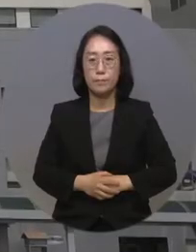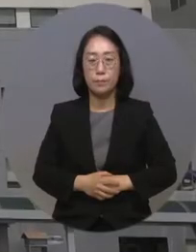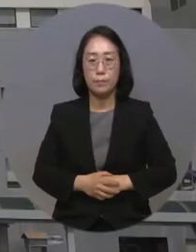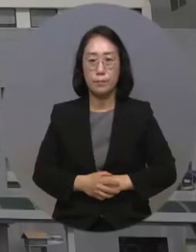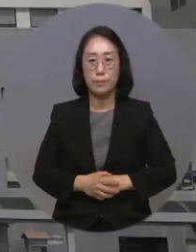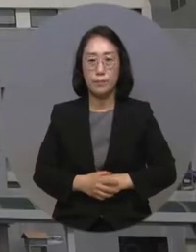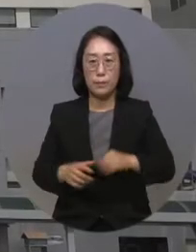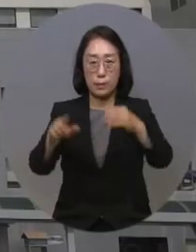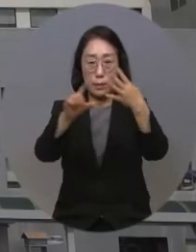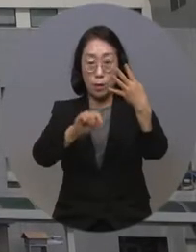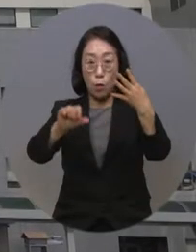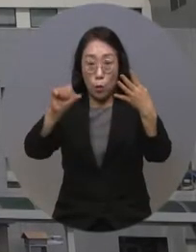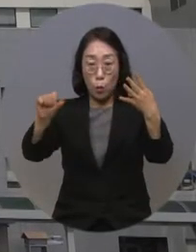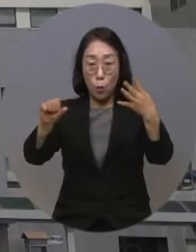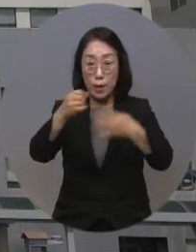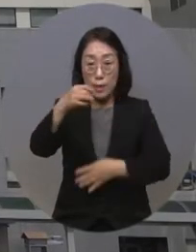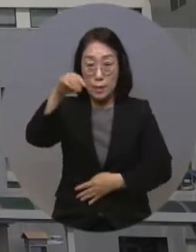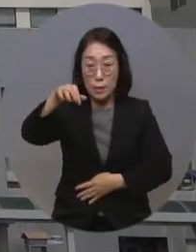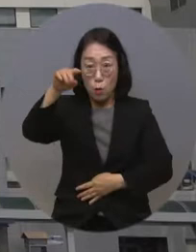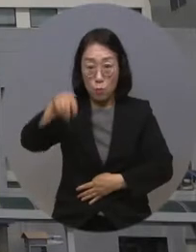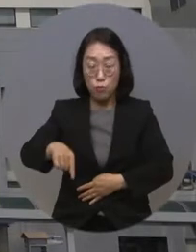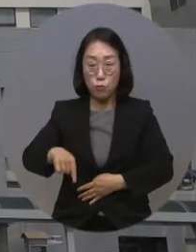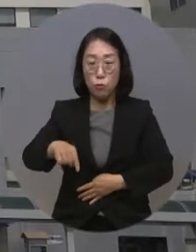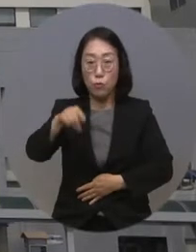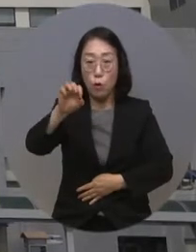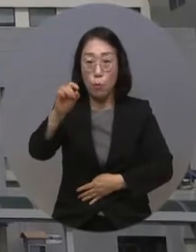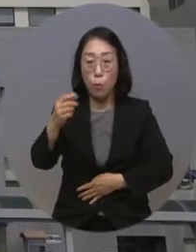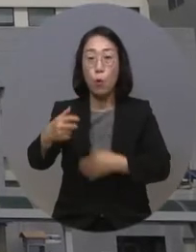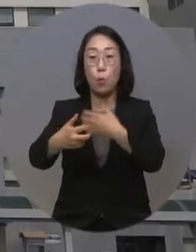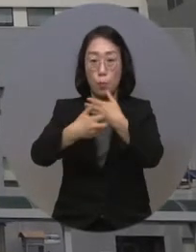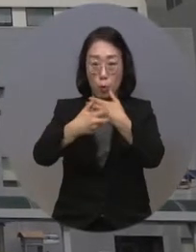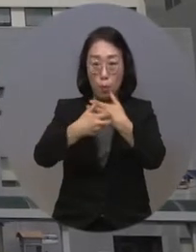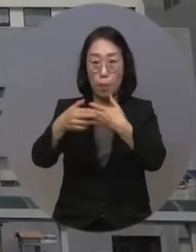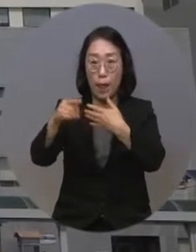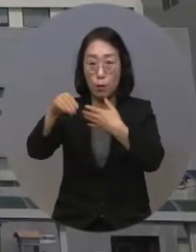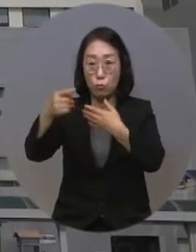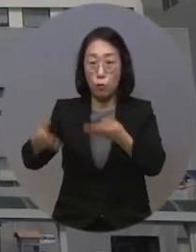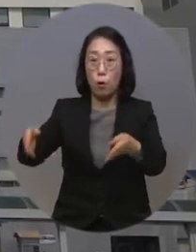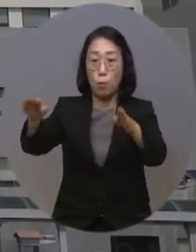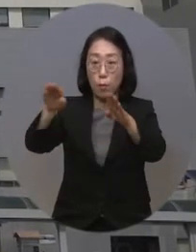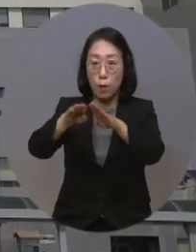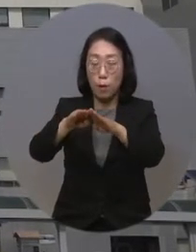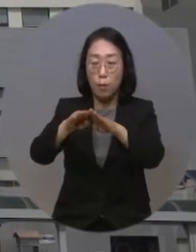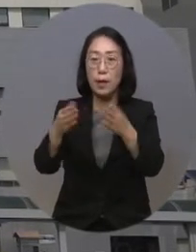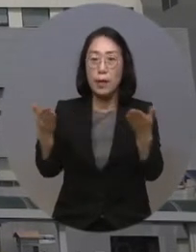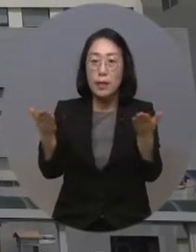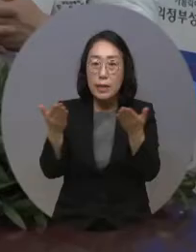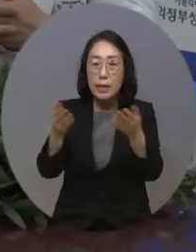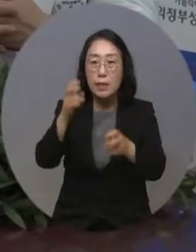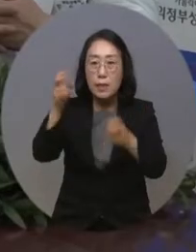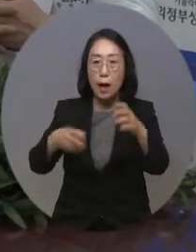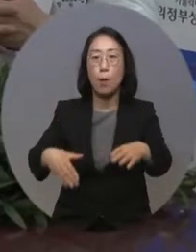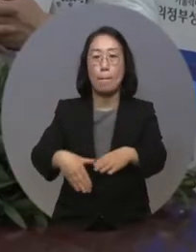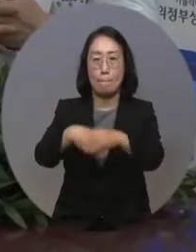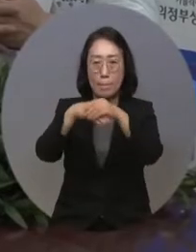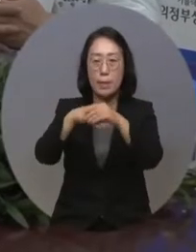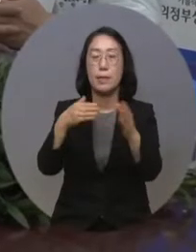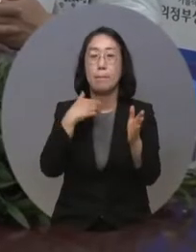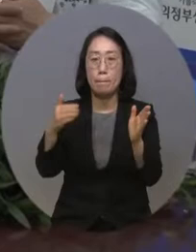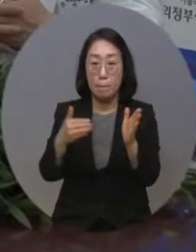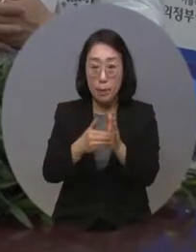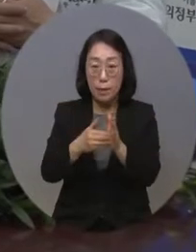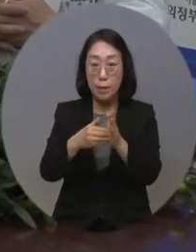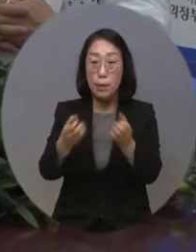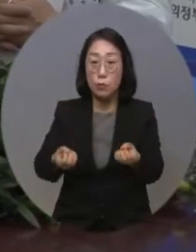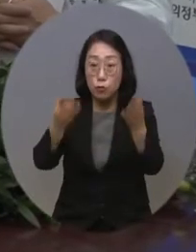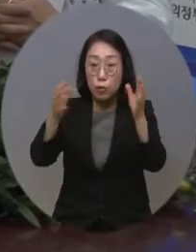지난 5일 의정부 성모병원은 나루토 공동체와 상호발전을 위한 업무 협약을 맺었습니다. 협약식에는